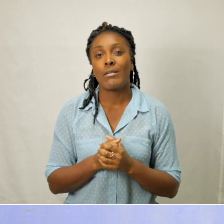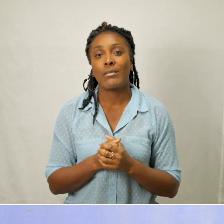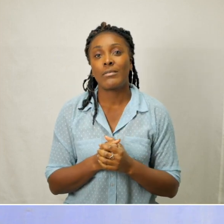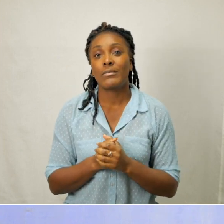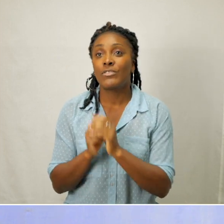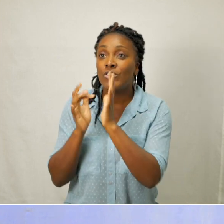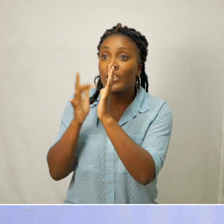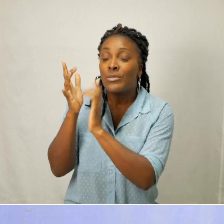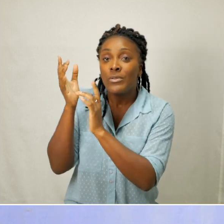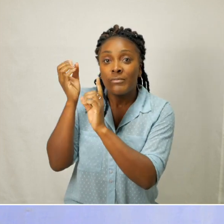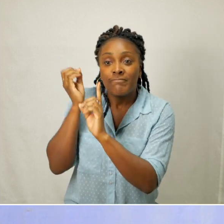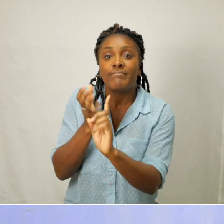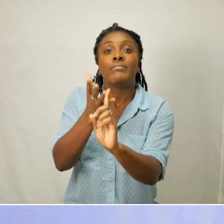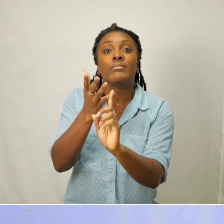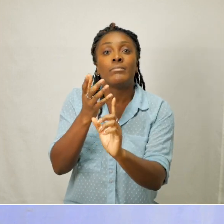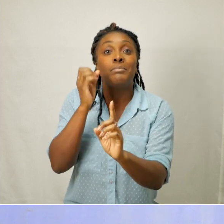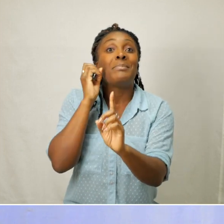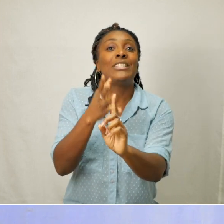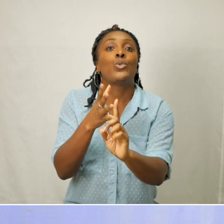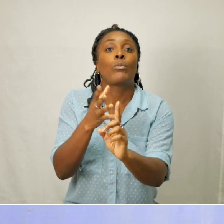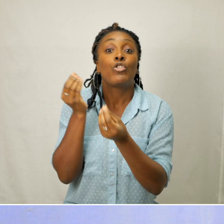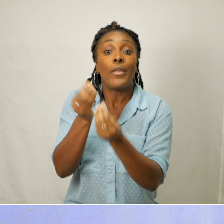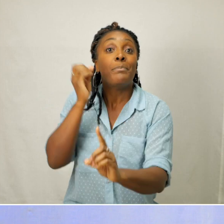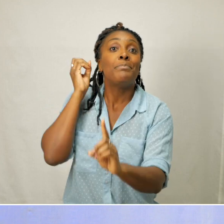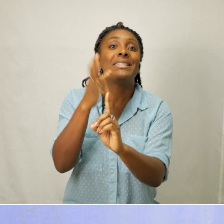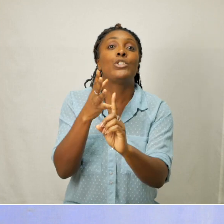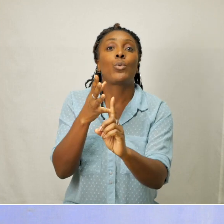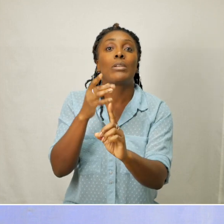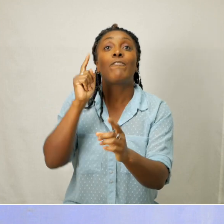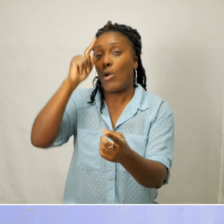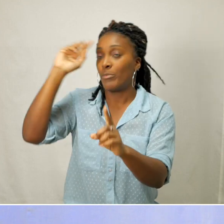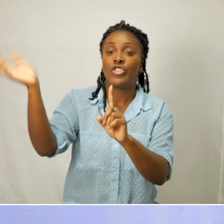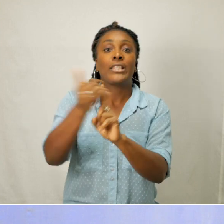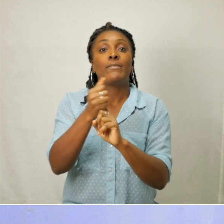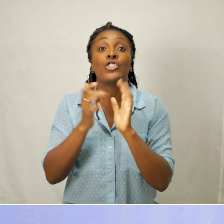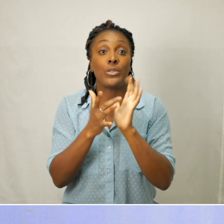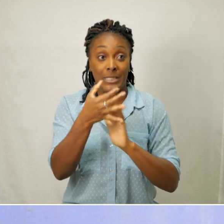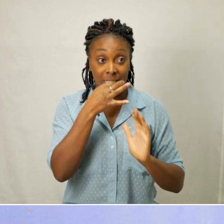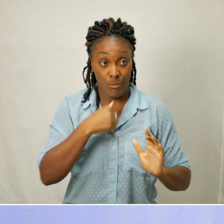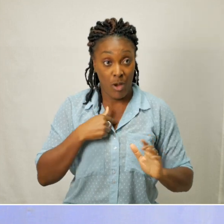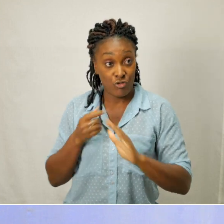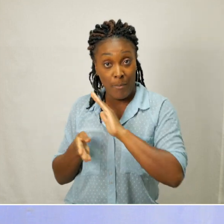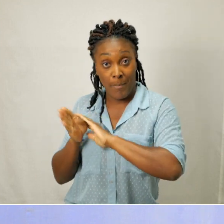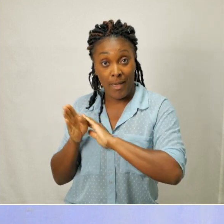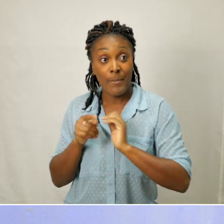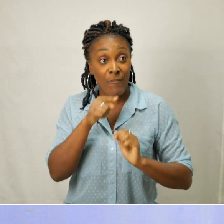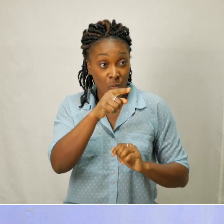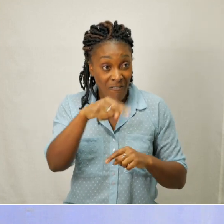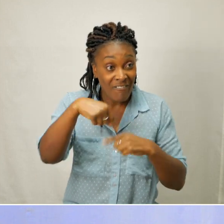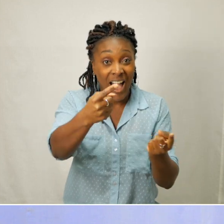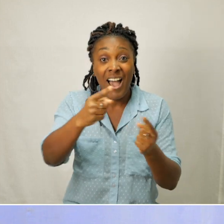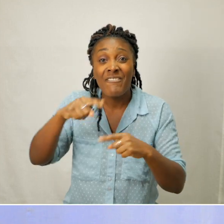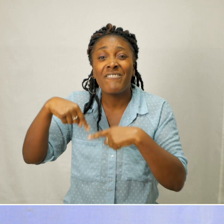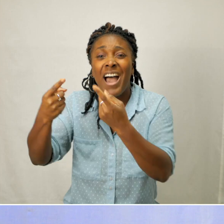une mission. Donc un objectif à atteindre. Il va leur dire, eh bien, quand je vais partir, vous irez